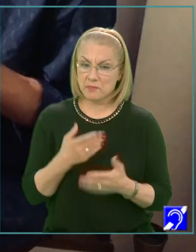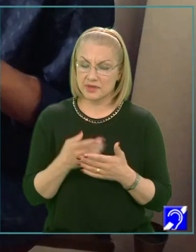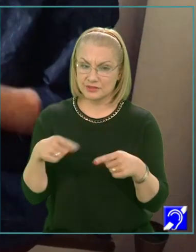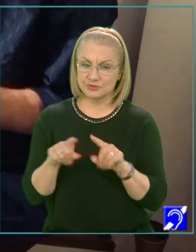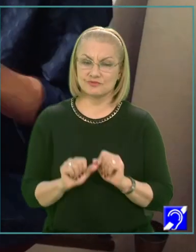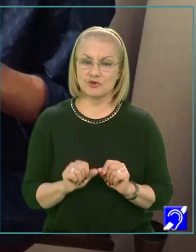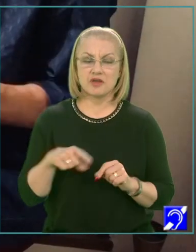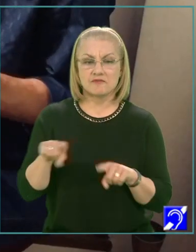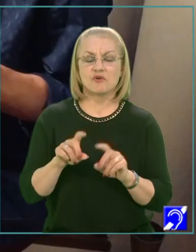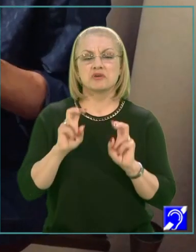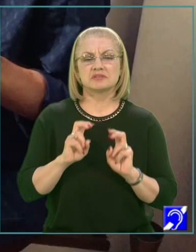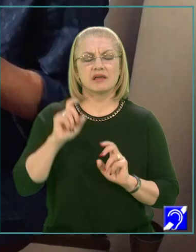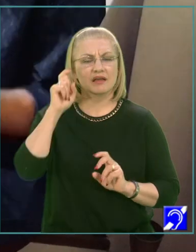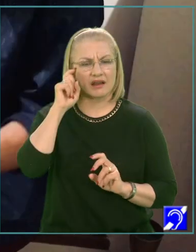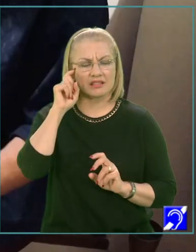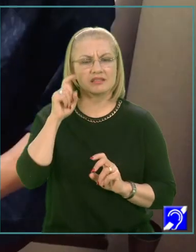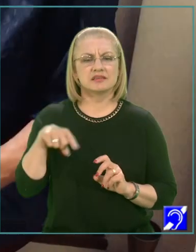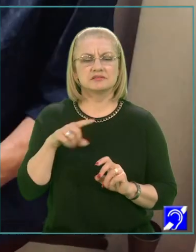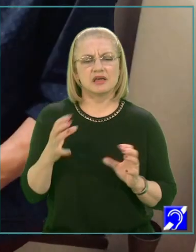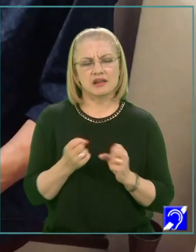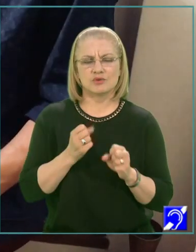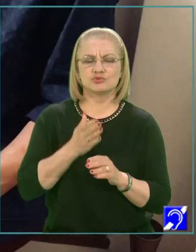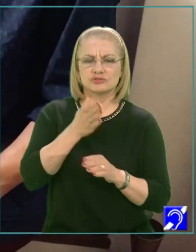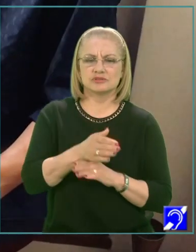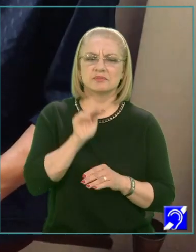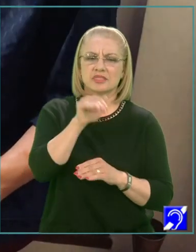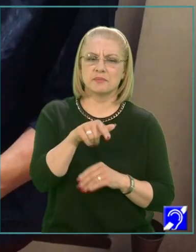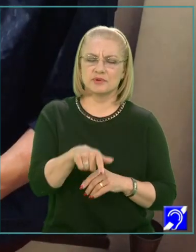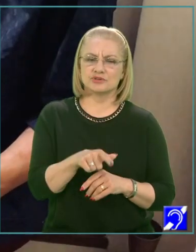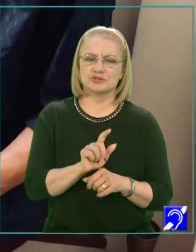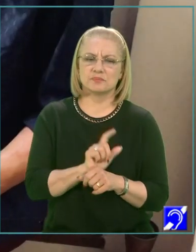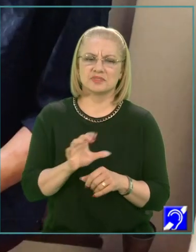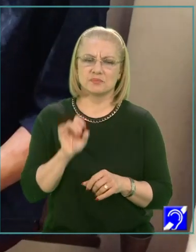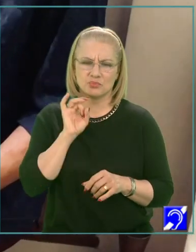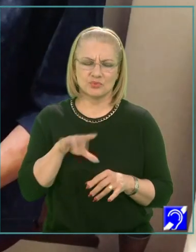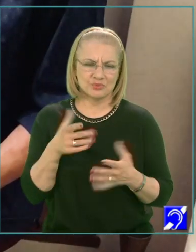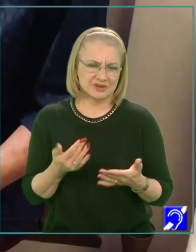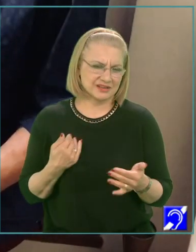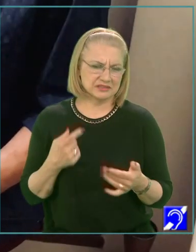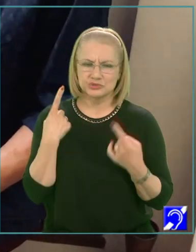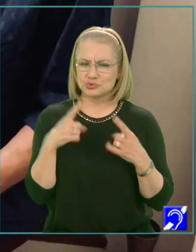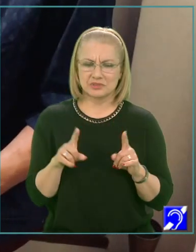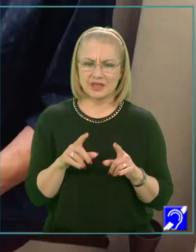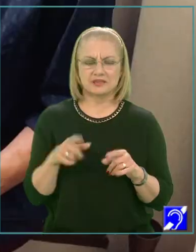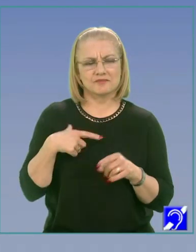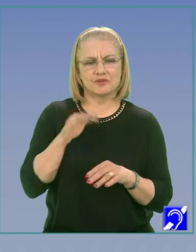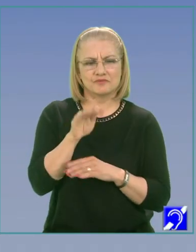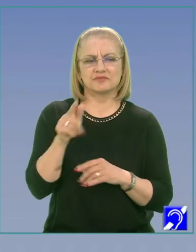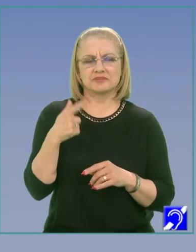și stați cu credința că vom depăși și aceste timpuri urâte, timpuri ciudate și că vor veni vremuri mai